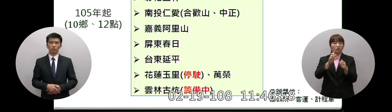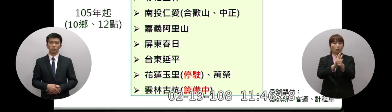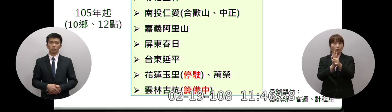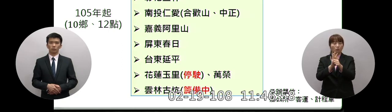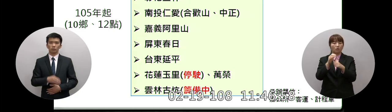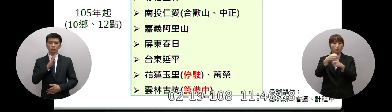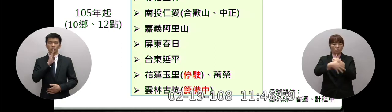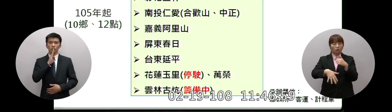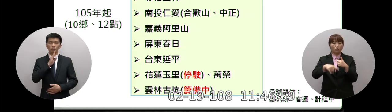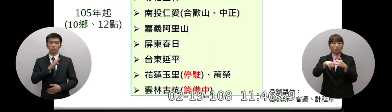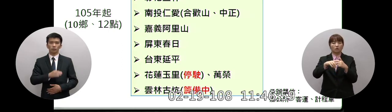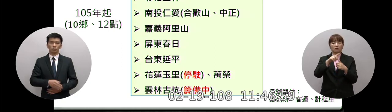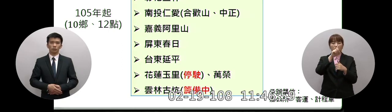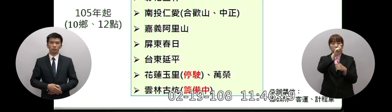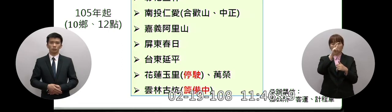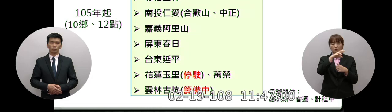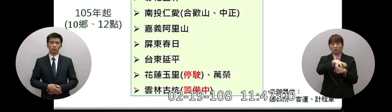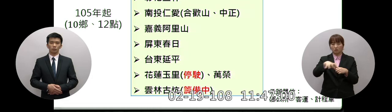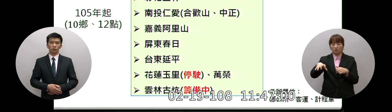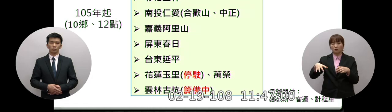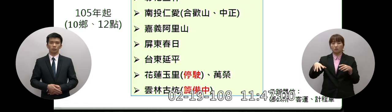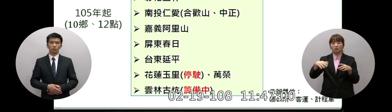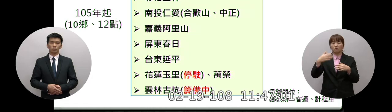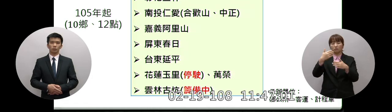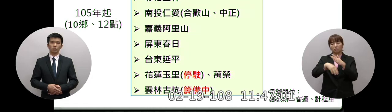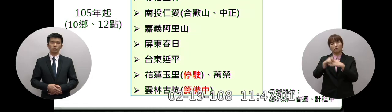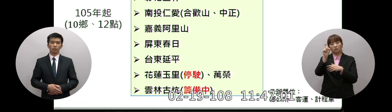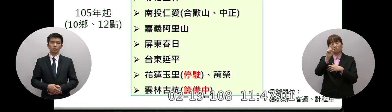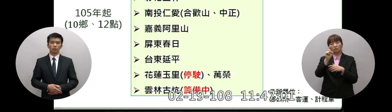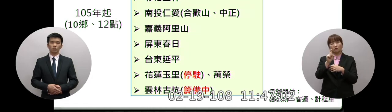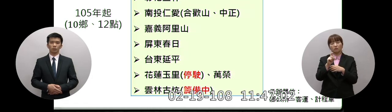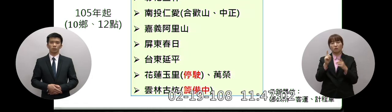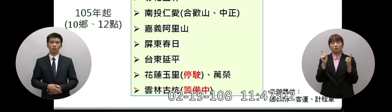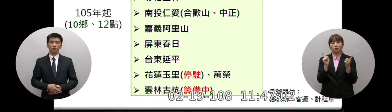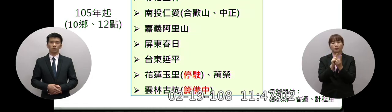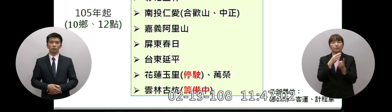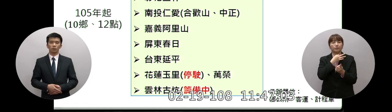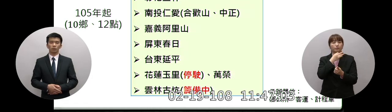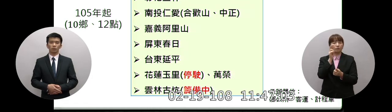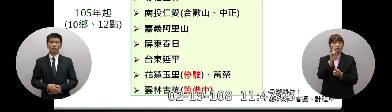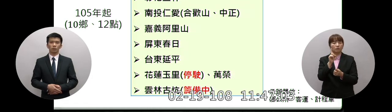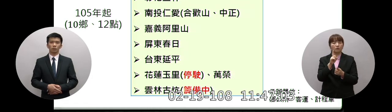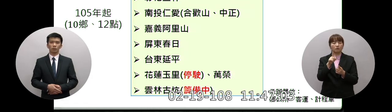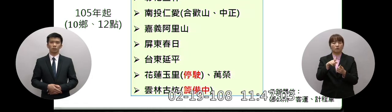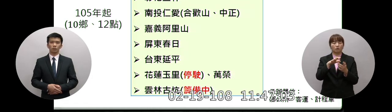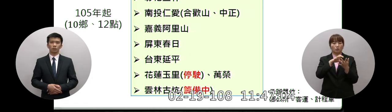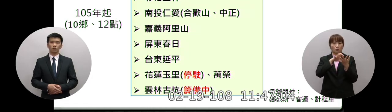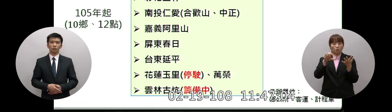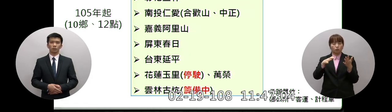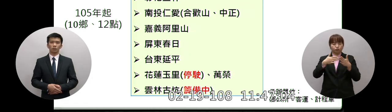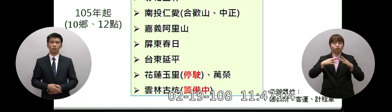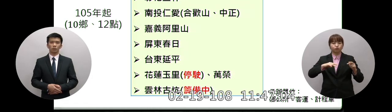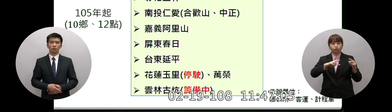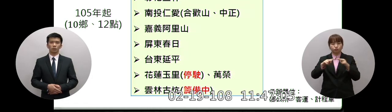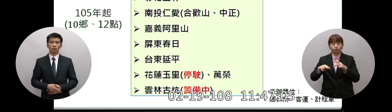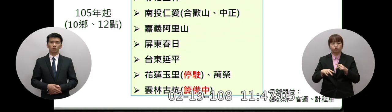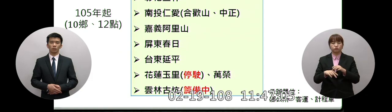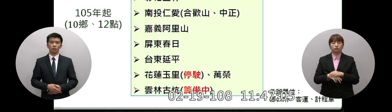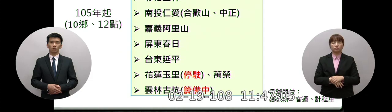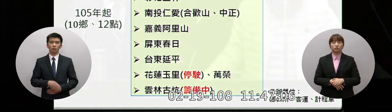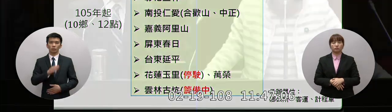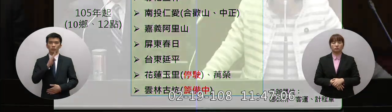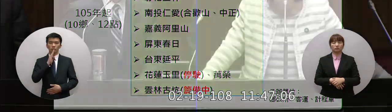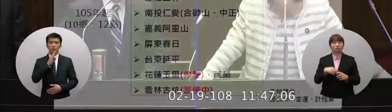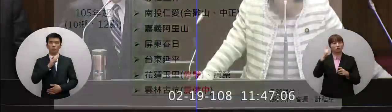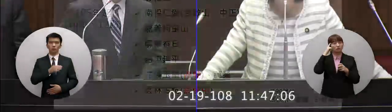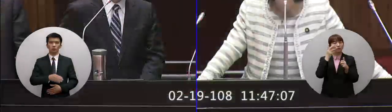有10个县市，12个点，现在变成10个点。好像已经面临到一些整个模式上要做一些调整的一个情况，